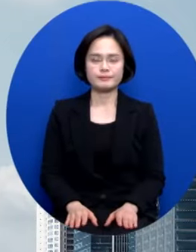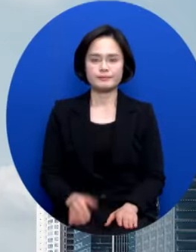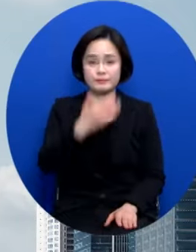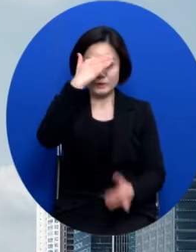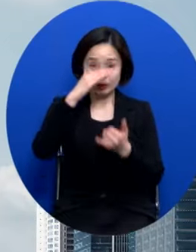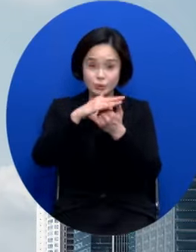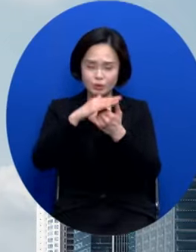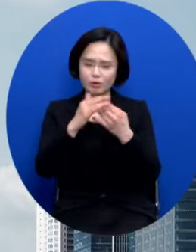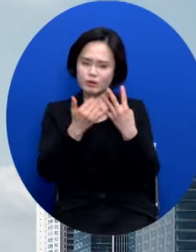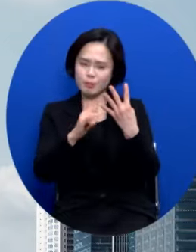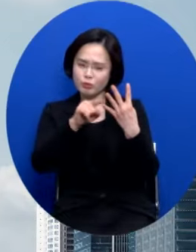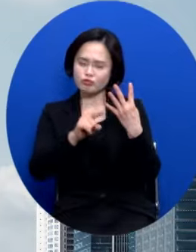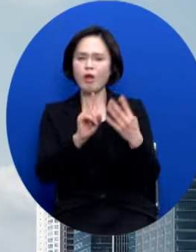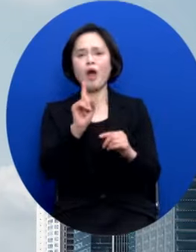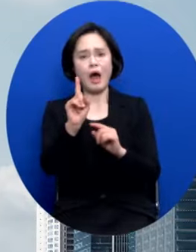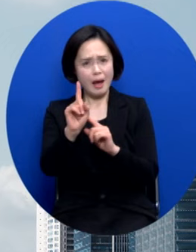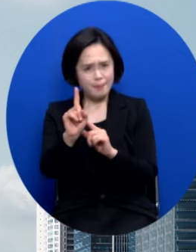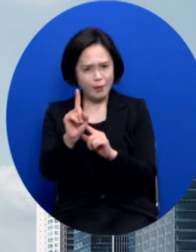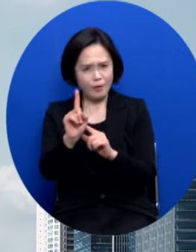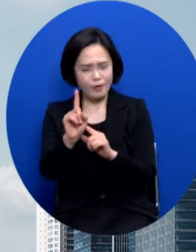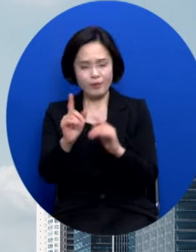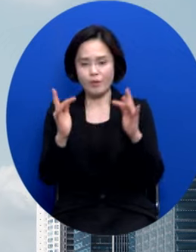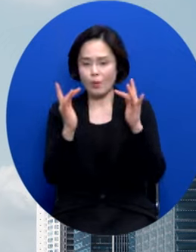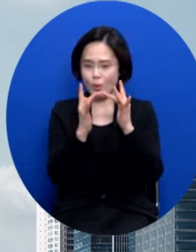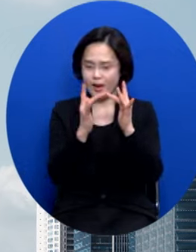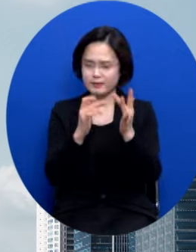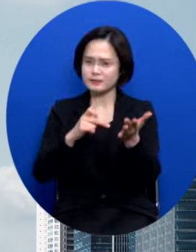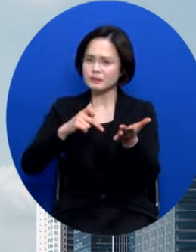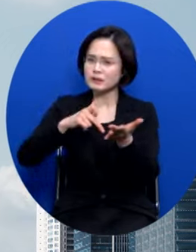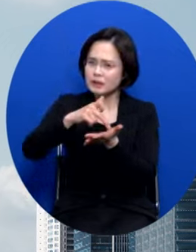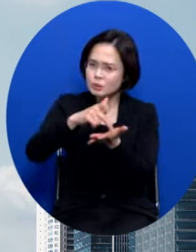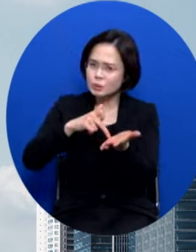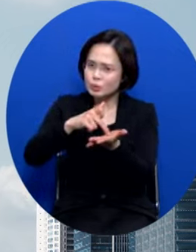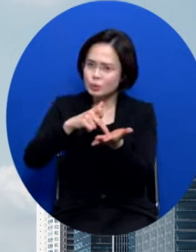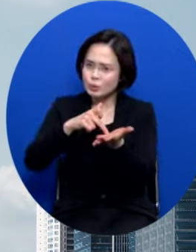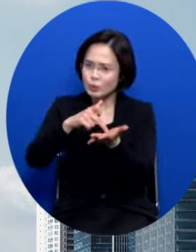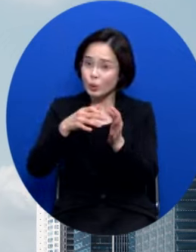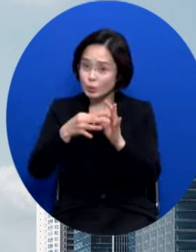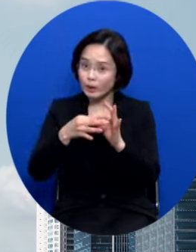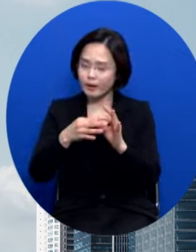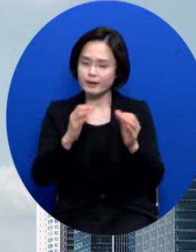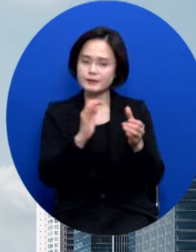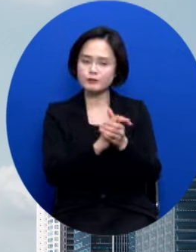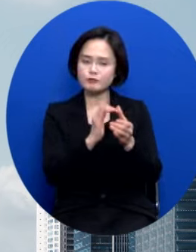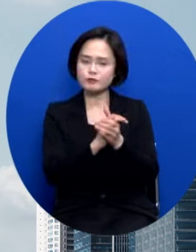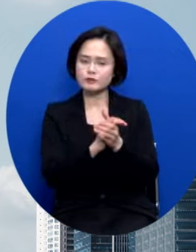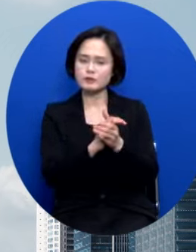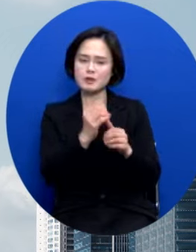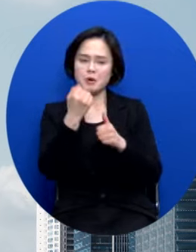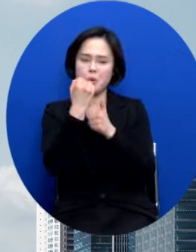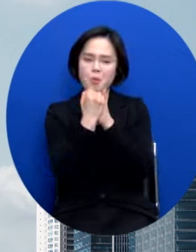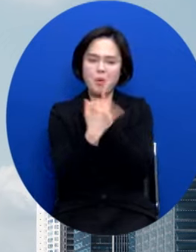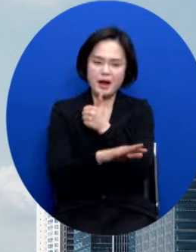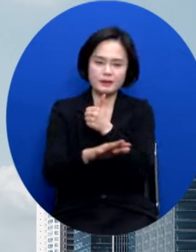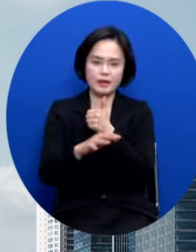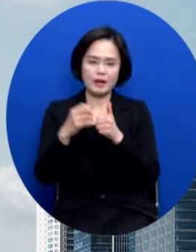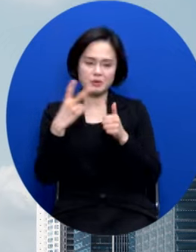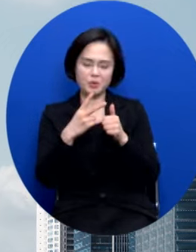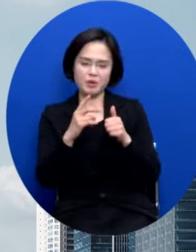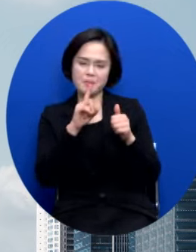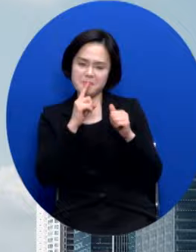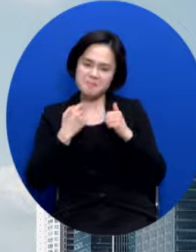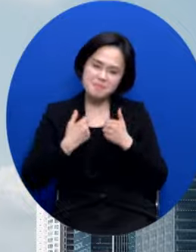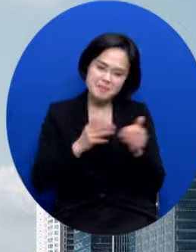청소년 4명 가운데 1명이 온라인상에서 따돌림이나 욕설 등의 괴롭힘을 가한 경험이 있는 것으로 나타났습니다.